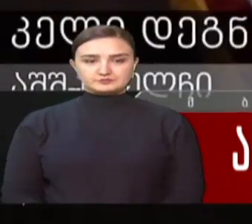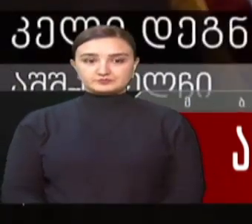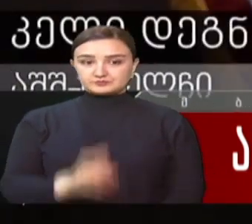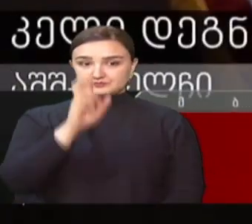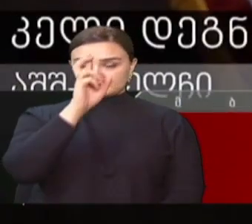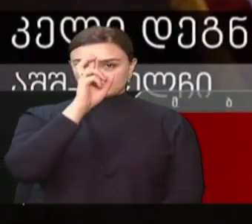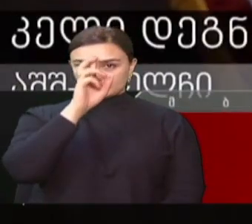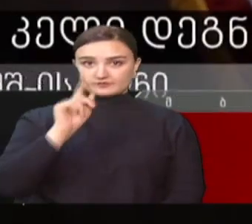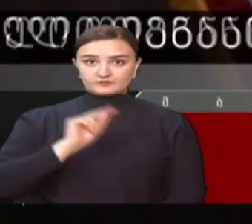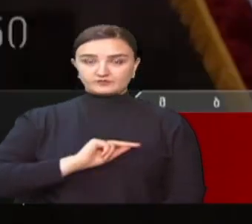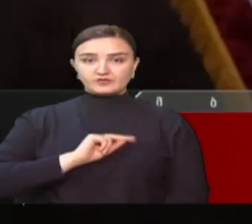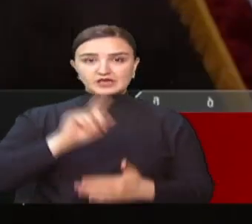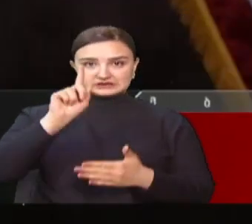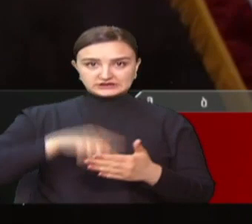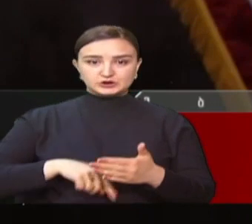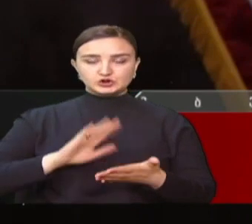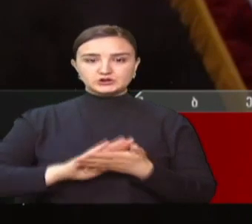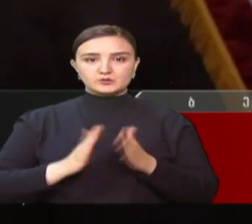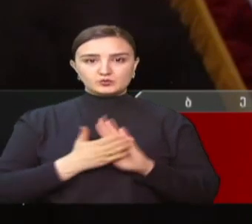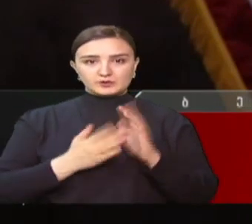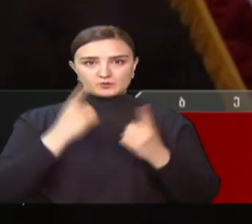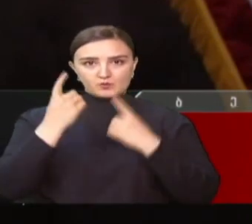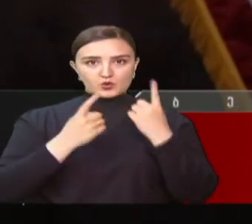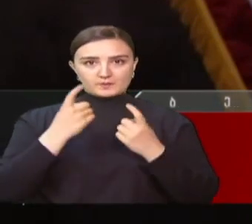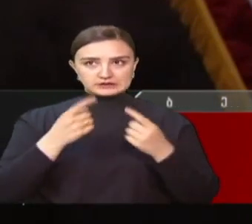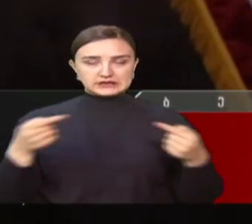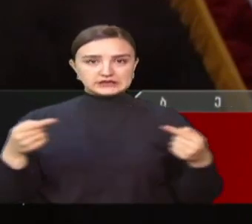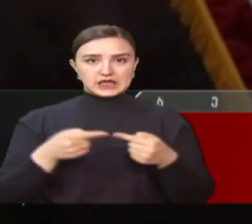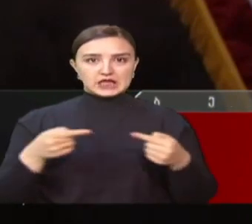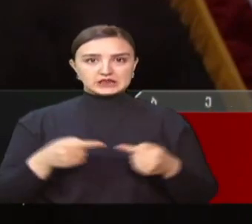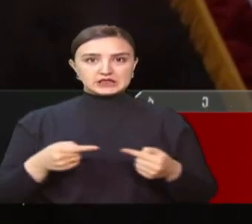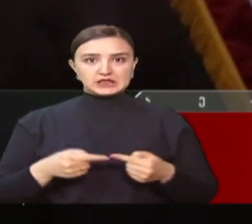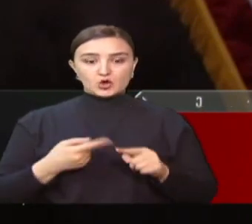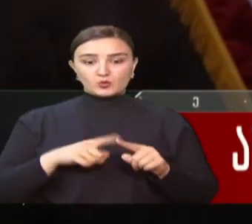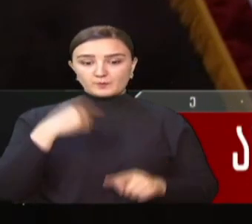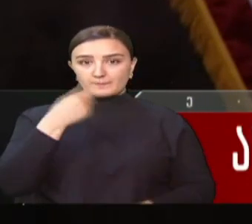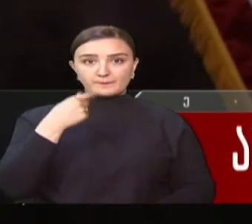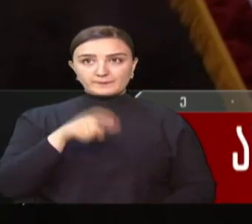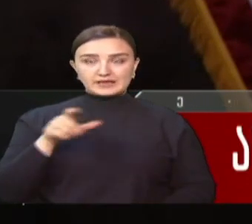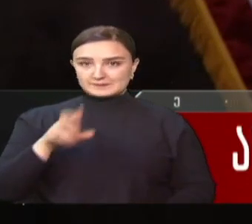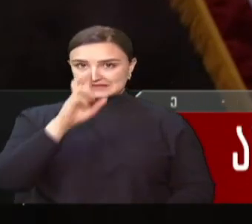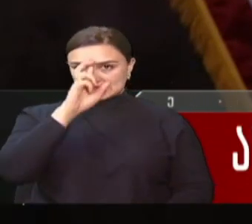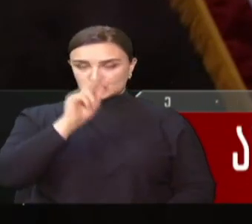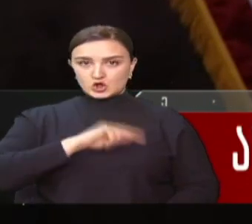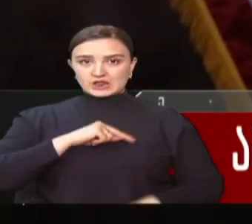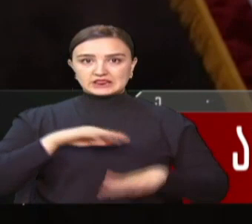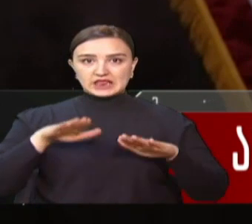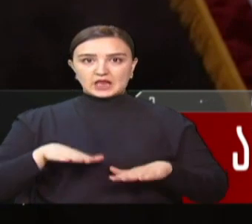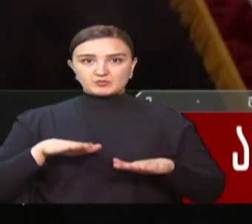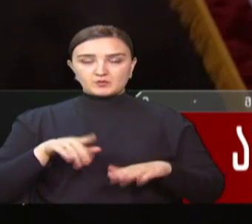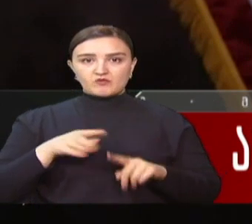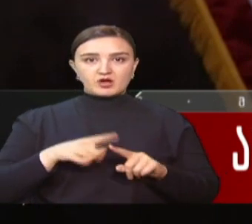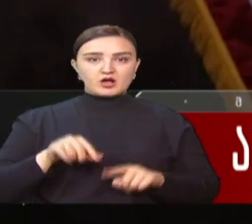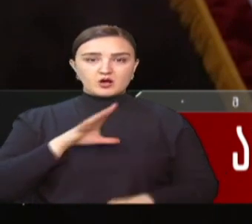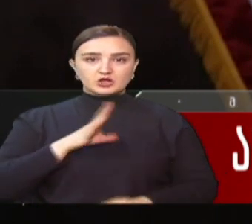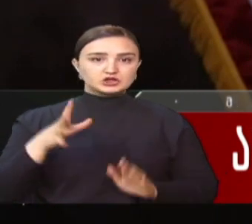სახელმწიფო დეპარტამენტმა სანდო და შეთანხმებულ ინფორმაციაზე დაყრდნობით დაადგინა, რომ აღნიშნული პირები საჯარო თანამდებობის ბოროტად გამოყენებით ჩართული